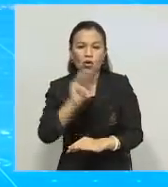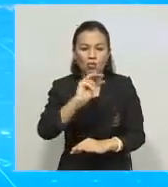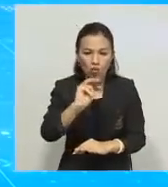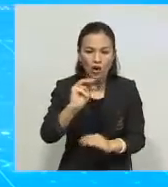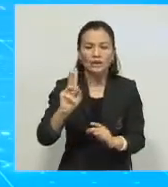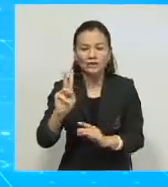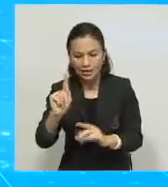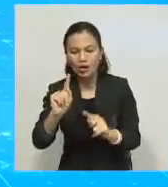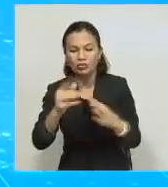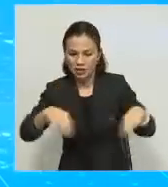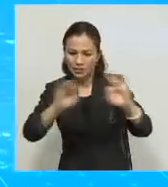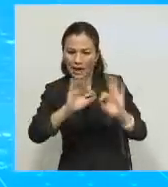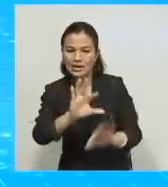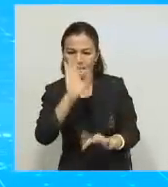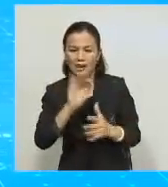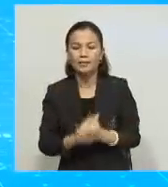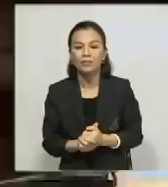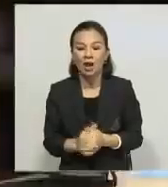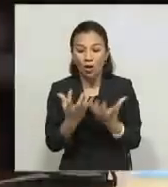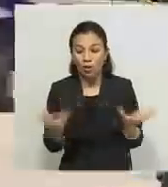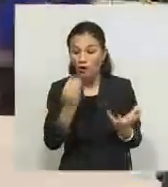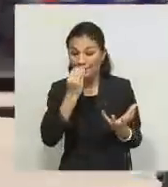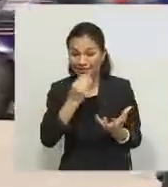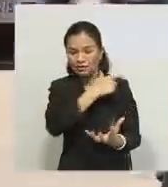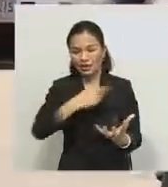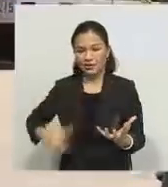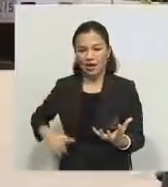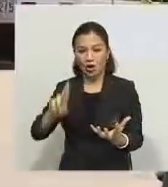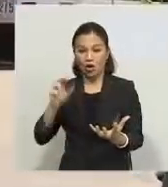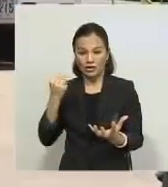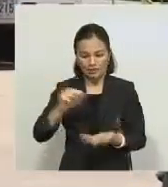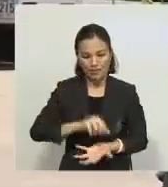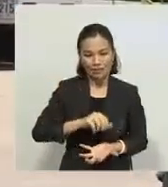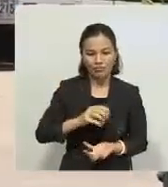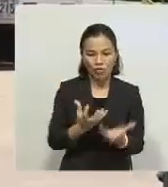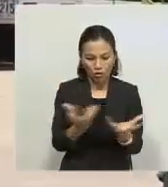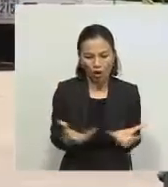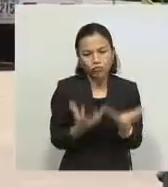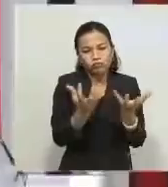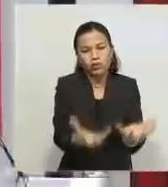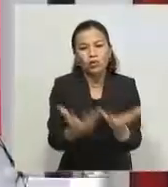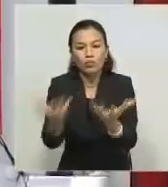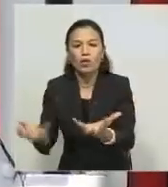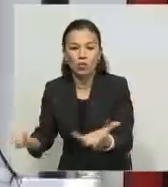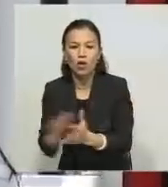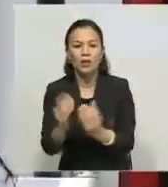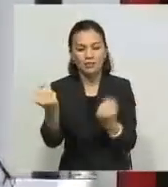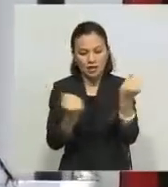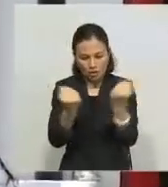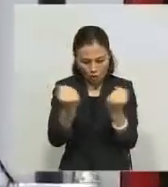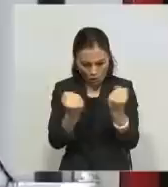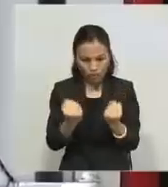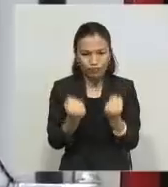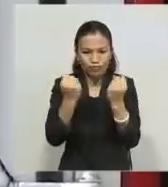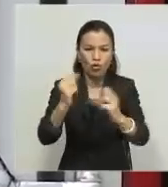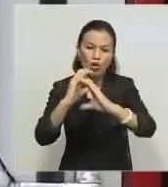ยังคงพระราชทานอาหารจัดเลี้ยงในครั้งนี้ด้วยซึ่งในวันพรุ่งนี้สำนักงานตำรวจแห่งชาติจะจัดเตรียมยานพาหนะเพื่ออำนวยความสะดวก